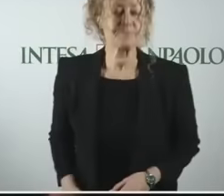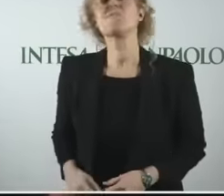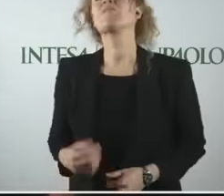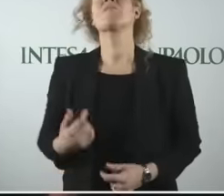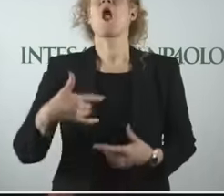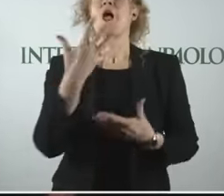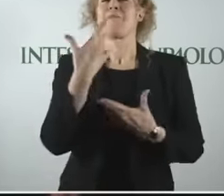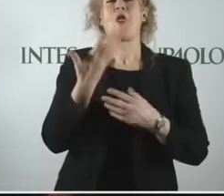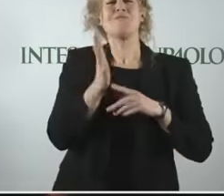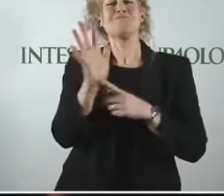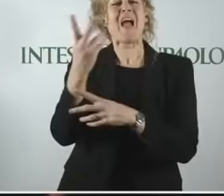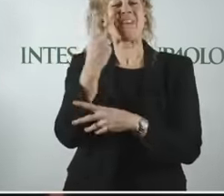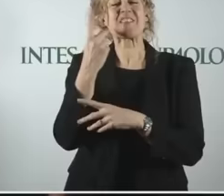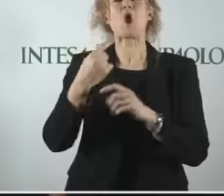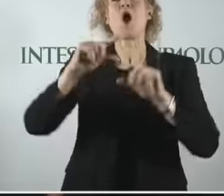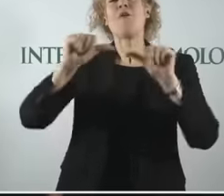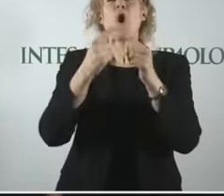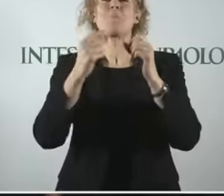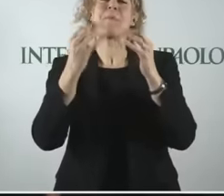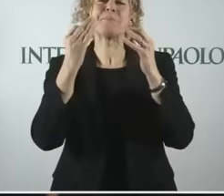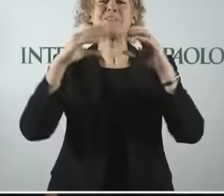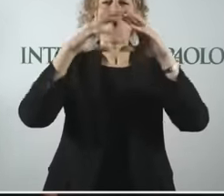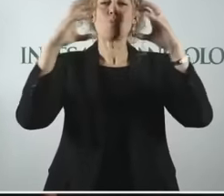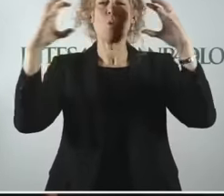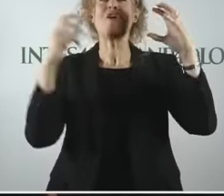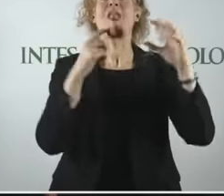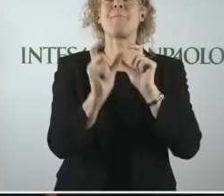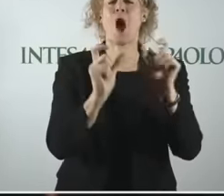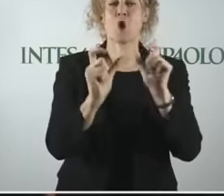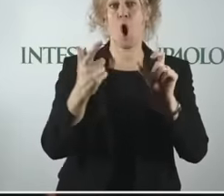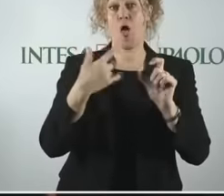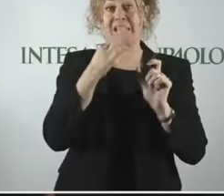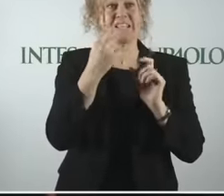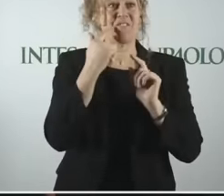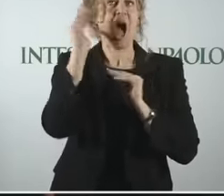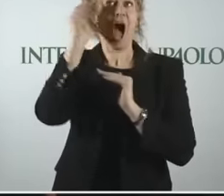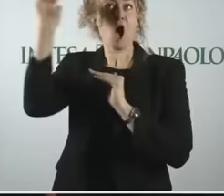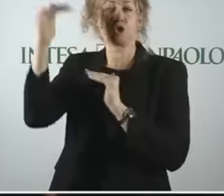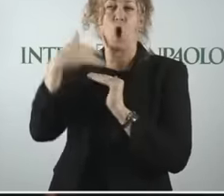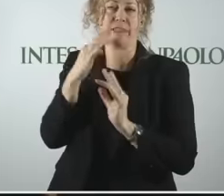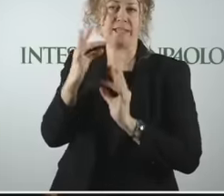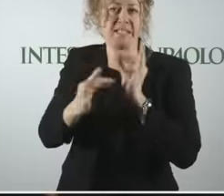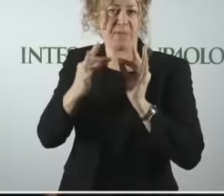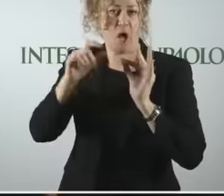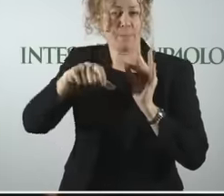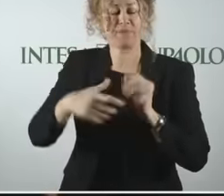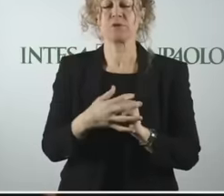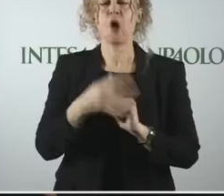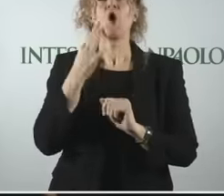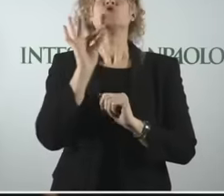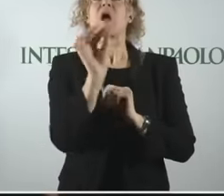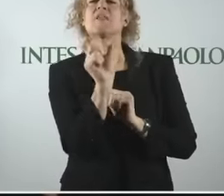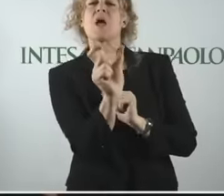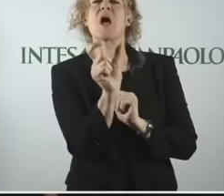World Cloud No una nuvola di parole la descrivo per chi ci ascolta Al centro c'è una parola gigantesca pane